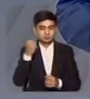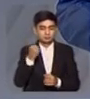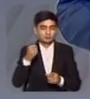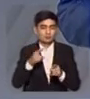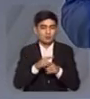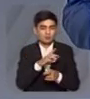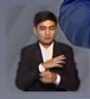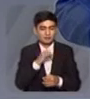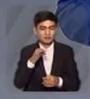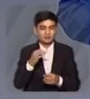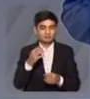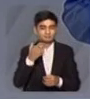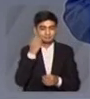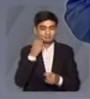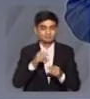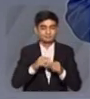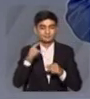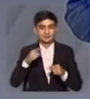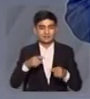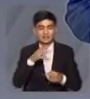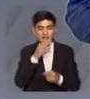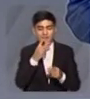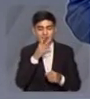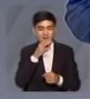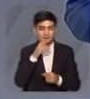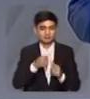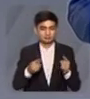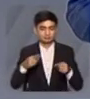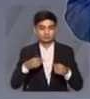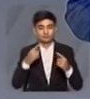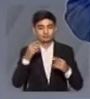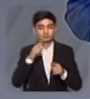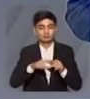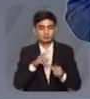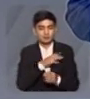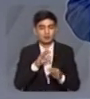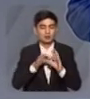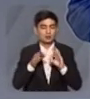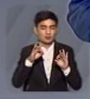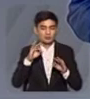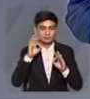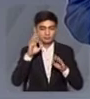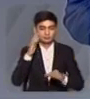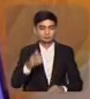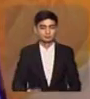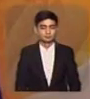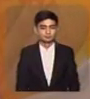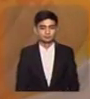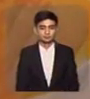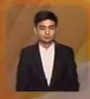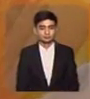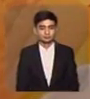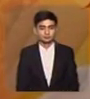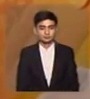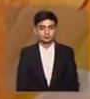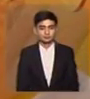отрасли, только набиравшей обороты в течение двухлетней деятельности. О подробностях расскажет Гульбадам Назбенова. Так как мы